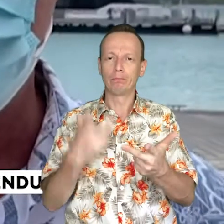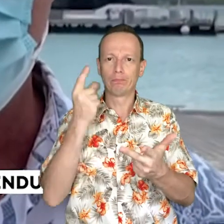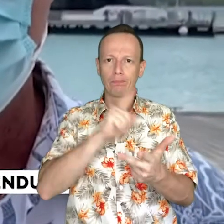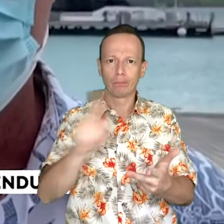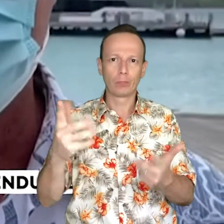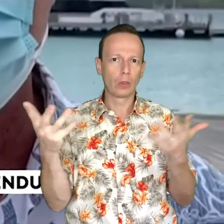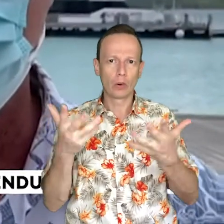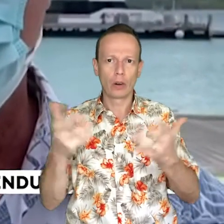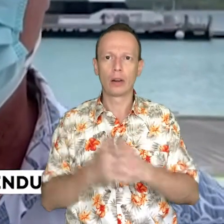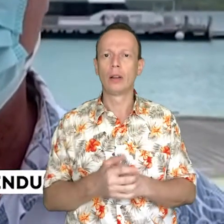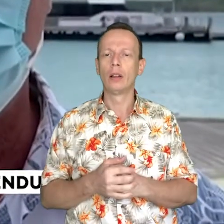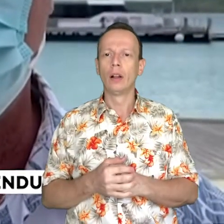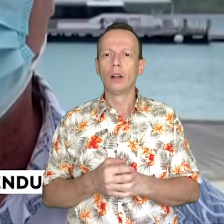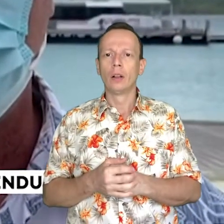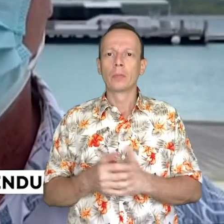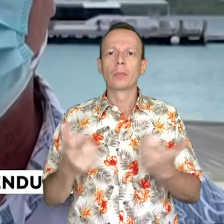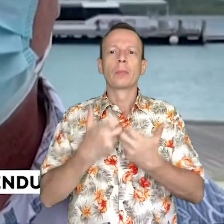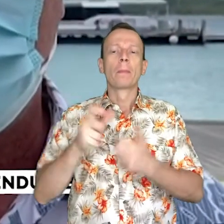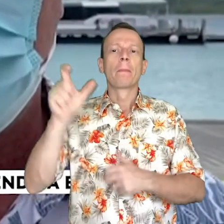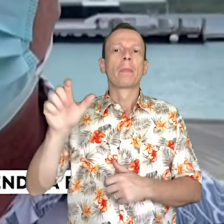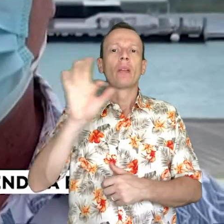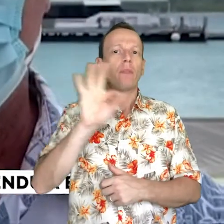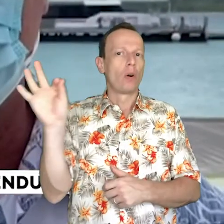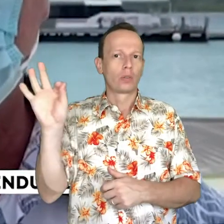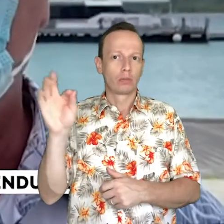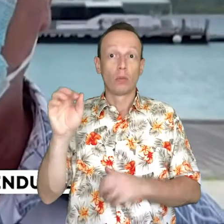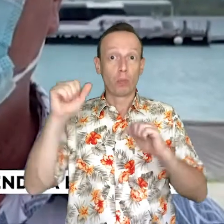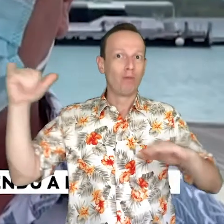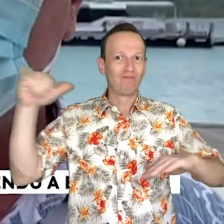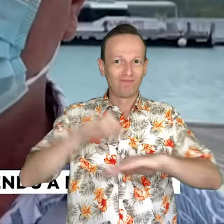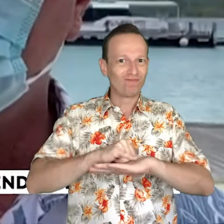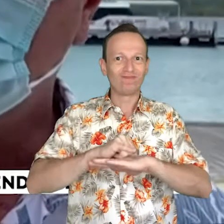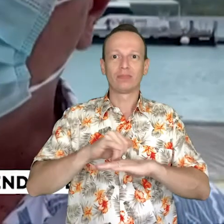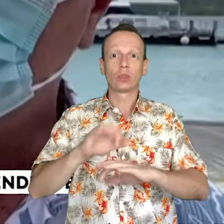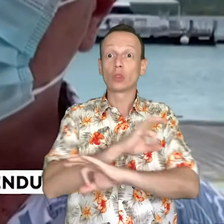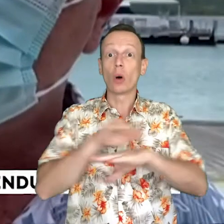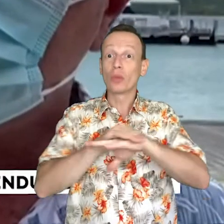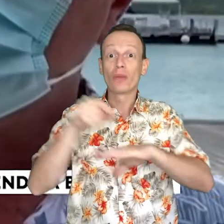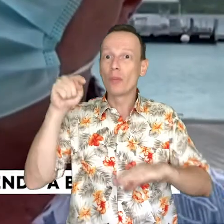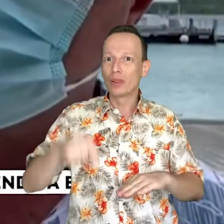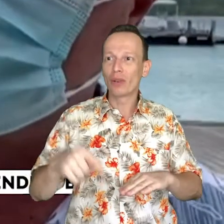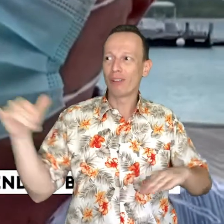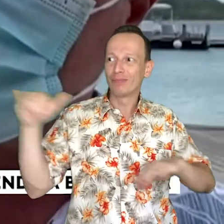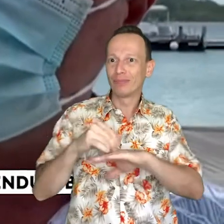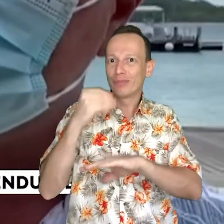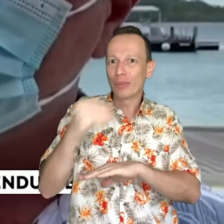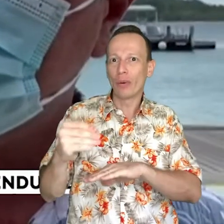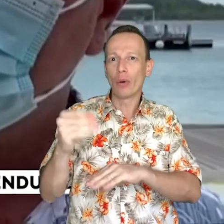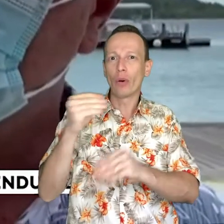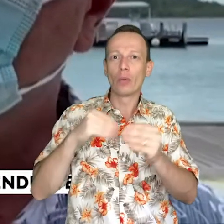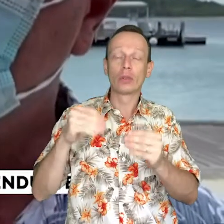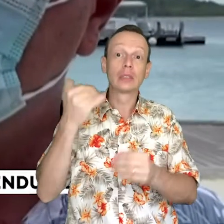un peu moins, c'est pourquoi un Français peut venir en Polynésie sans motif impérieux, en